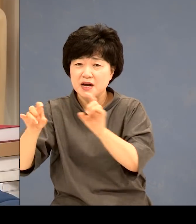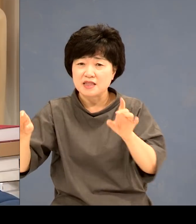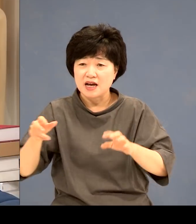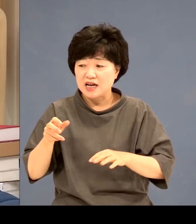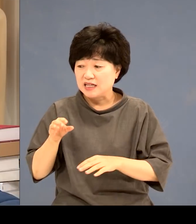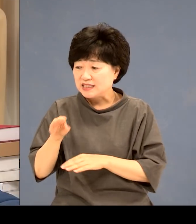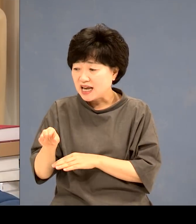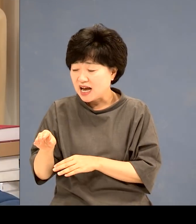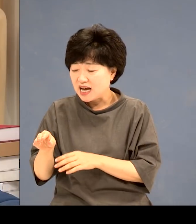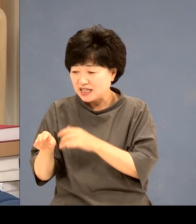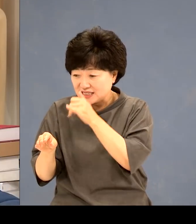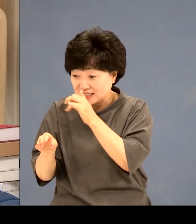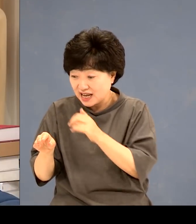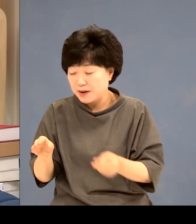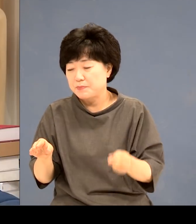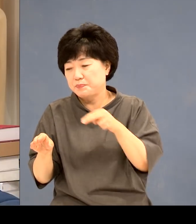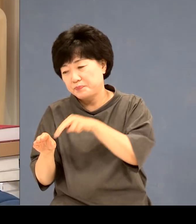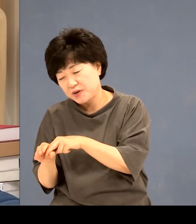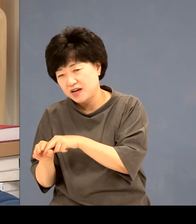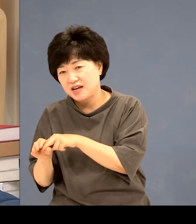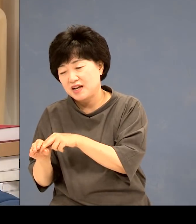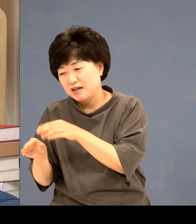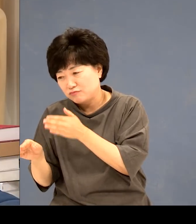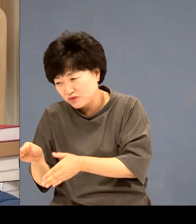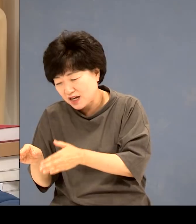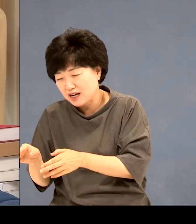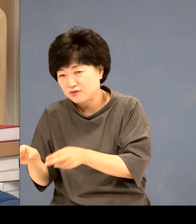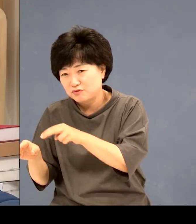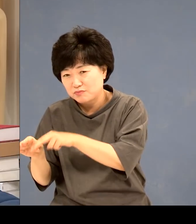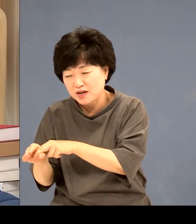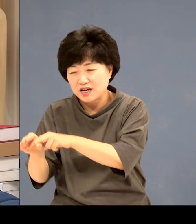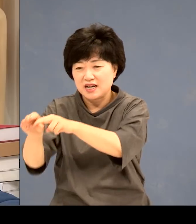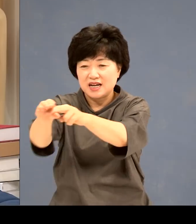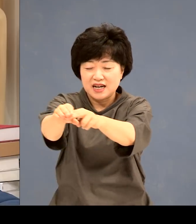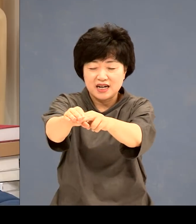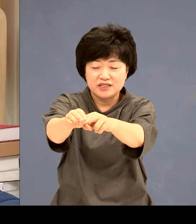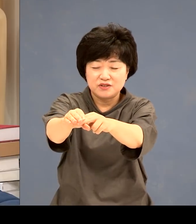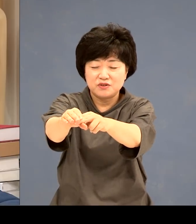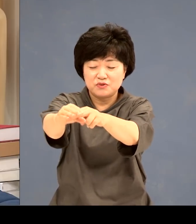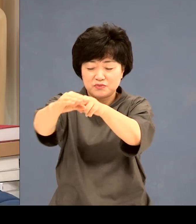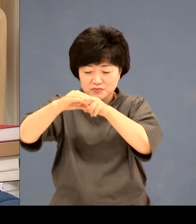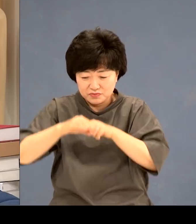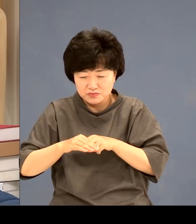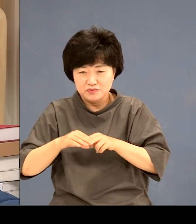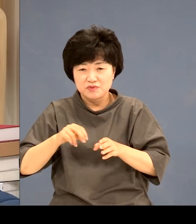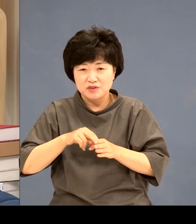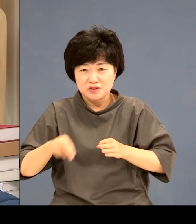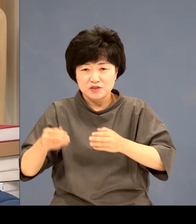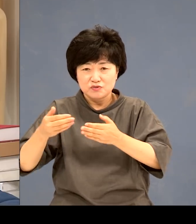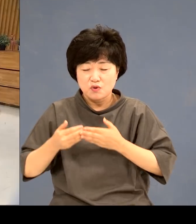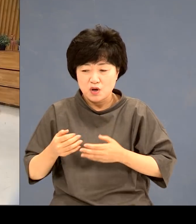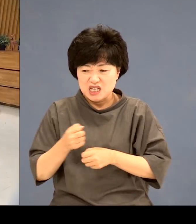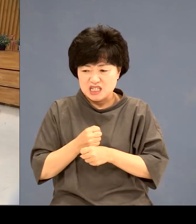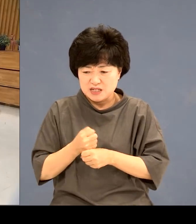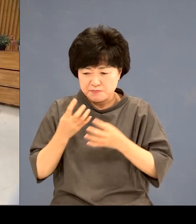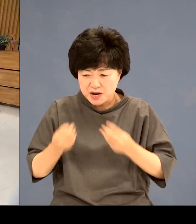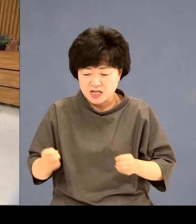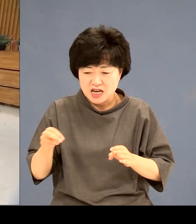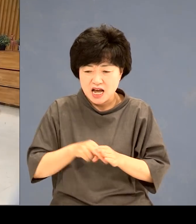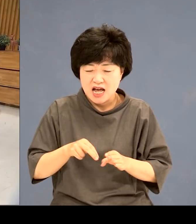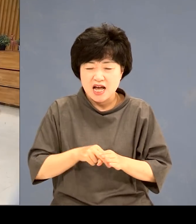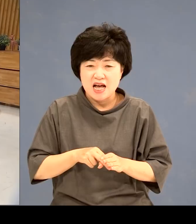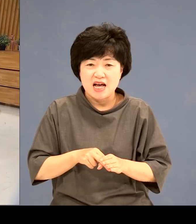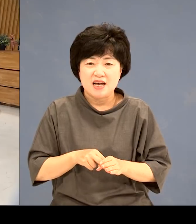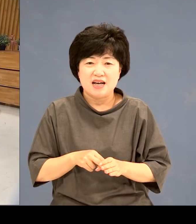잔치나 어떤 모임에 갈 때마다 차 있는 분들한테 항상 이렇게 픽업을 부탁하고 또 올 때도 이렇게 또 그렇죠, 해야 되는 것이 또 짐이 많을